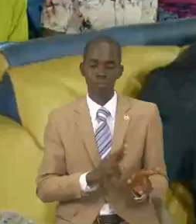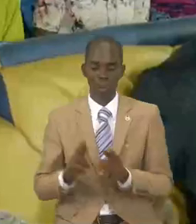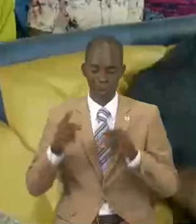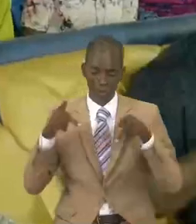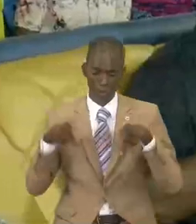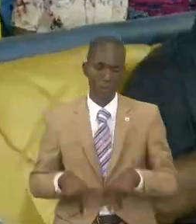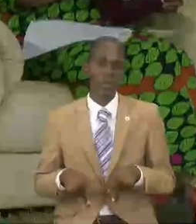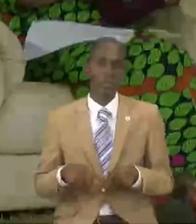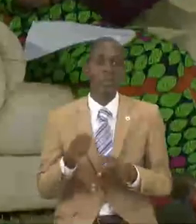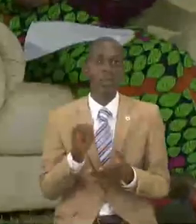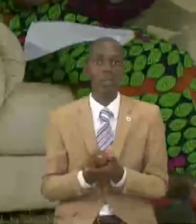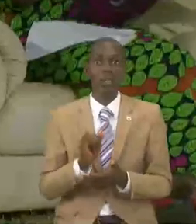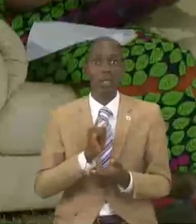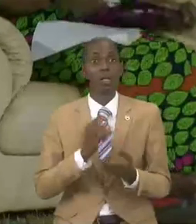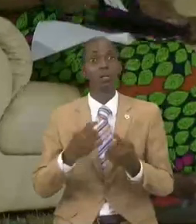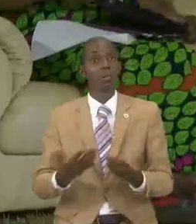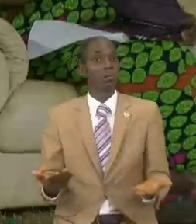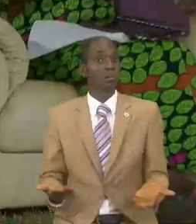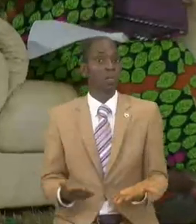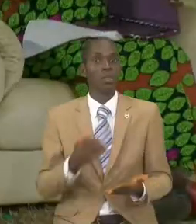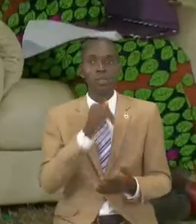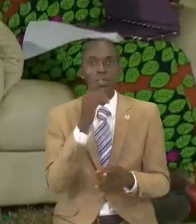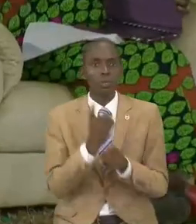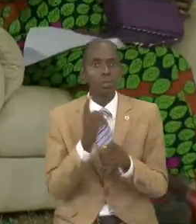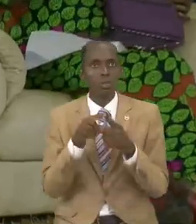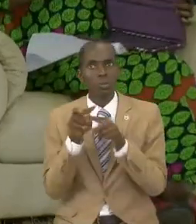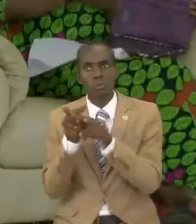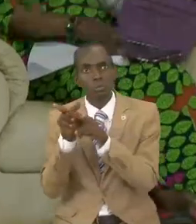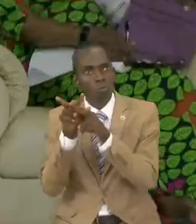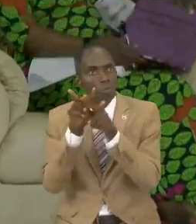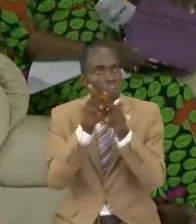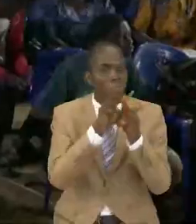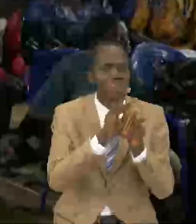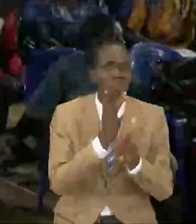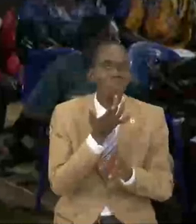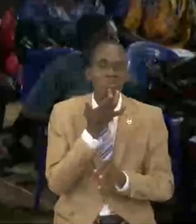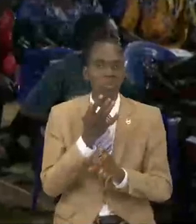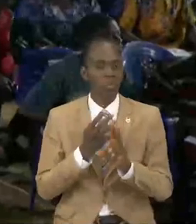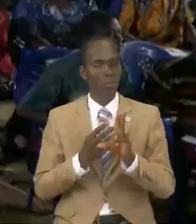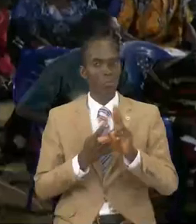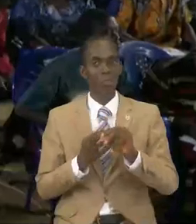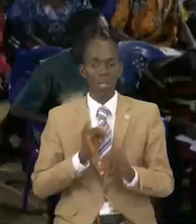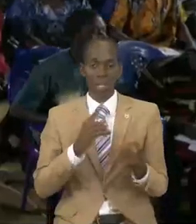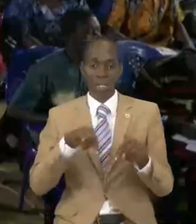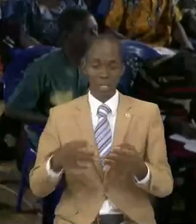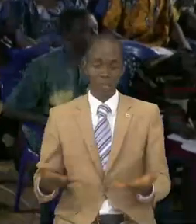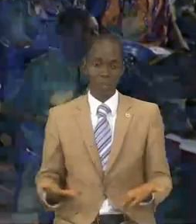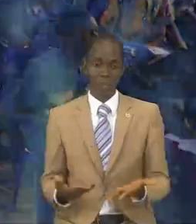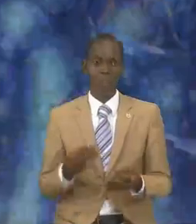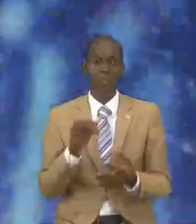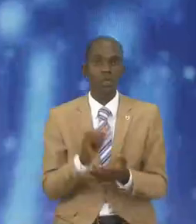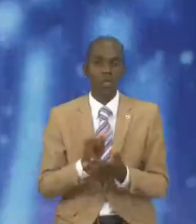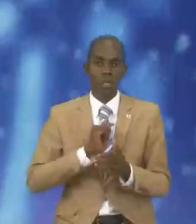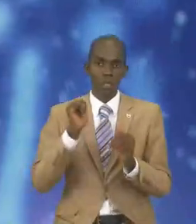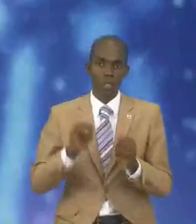personnel. Je suis venu ici, pas pour être un spectateur, je suis venu ici afin que je puisse